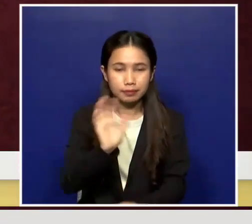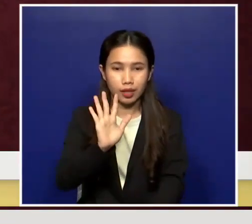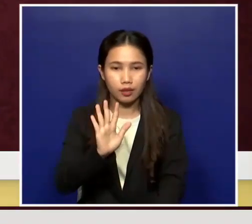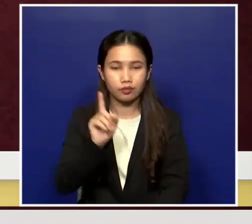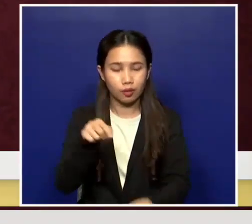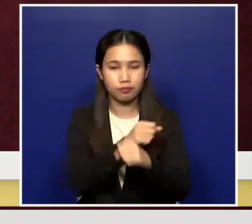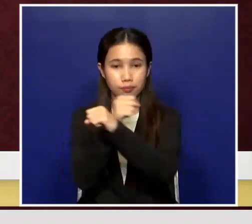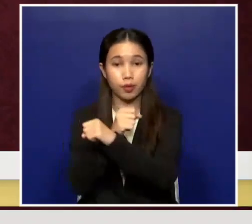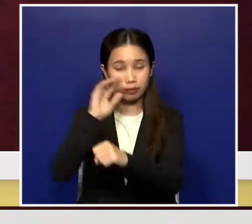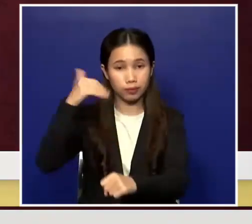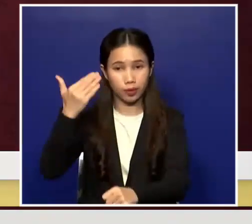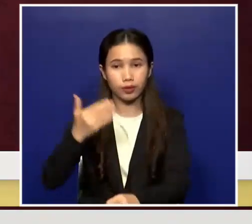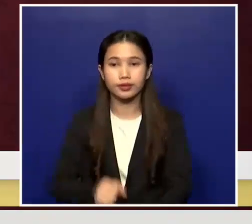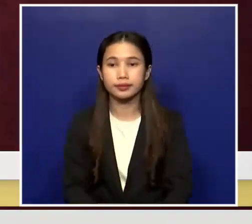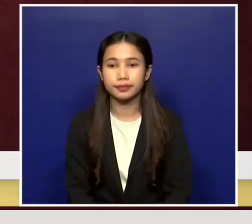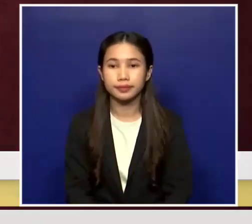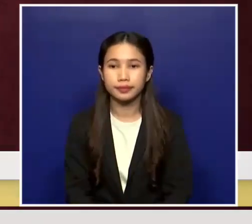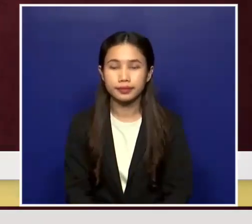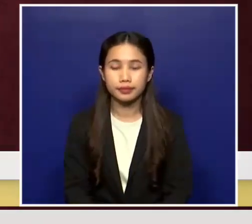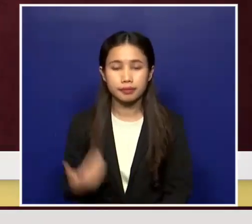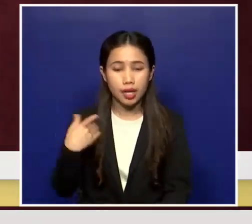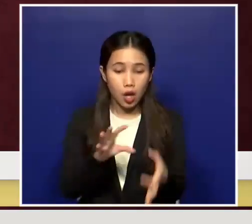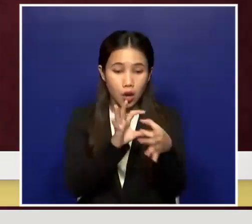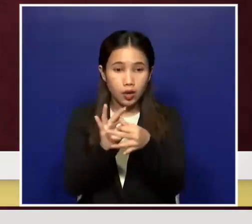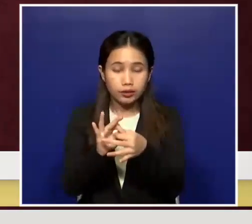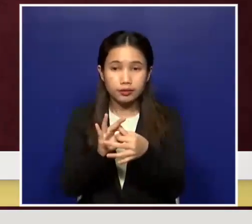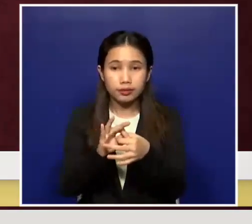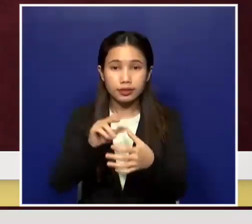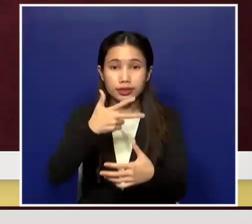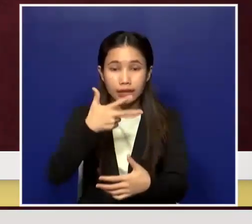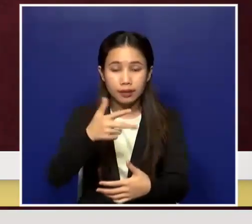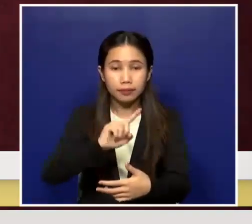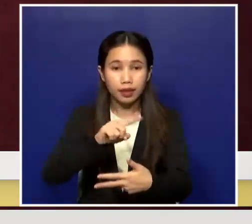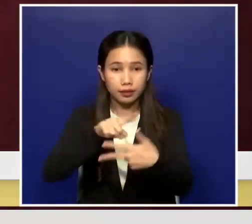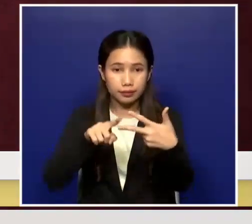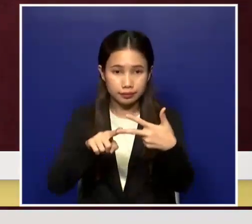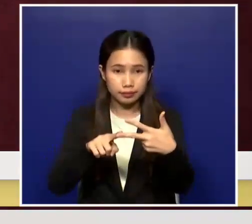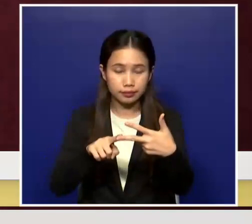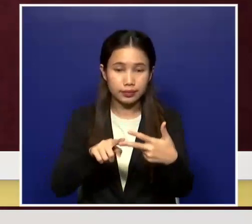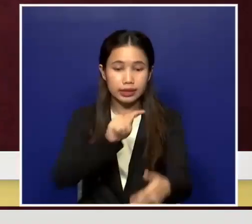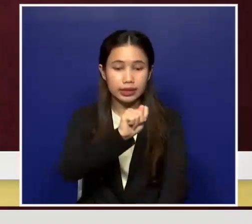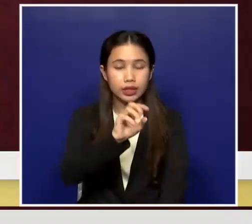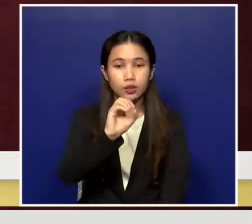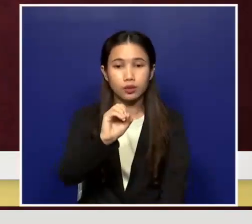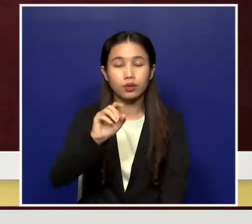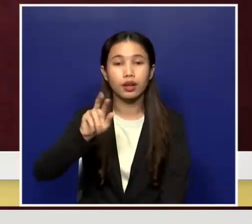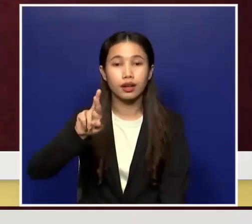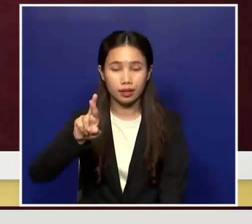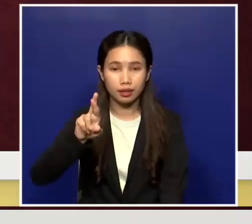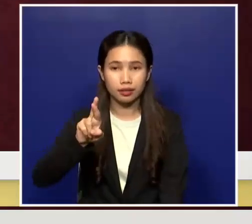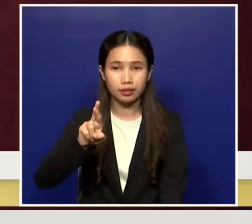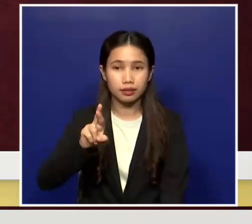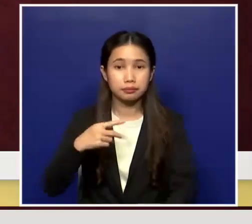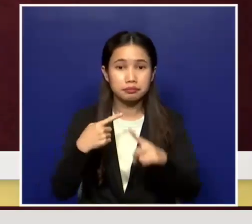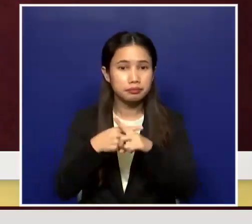ดูนะครับเขาล็อกสเปค3ขั้นตอนนะ1ขั้นที่1ก็คือล็อก TOR การล็อก TOR เจ็บปวดยัง